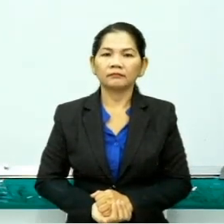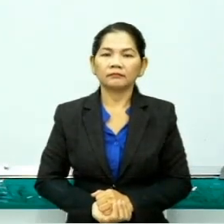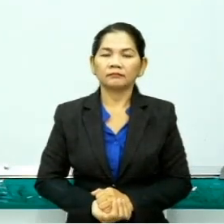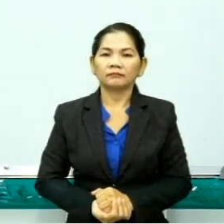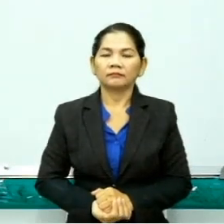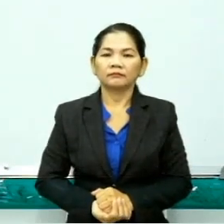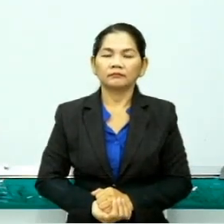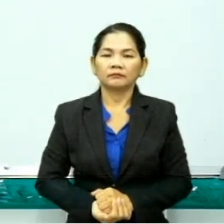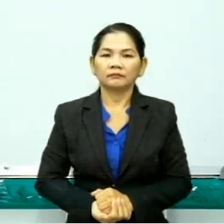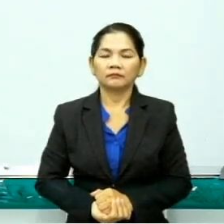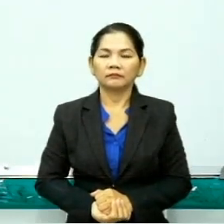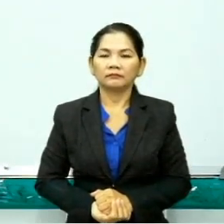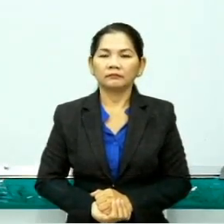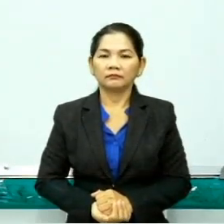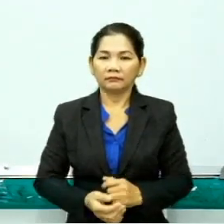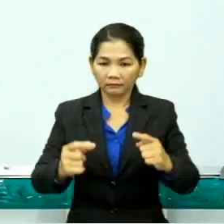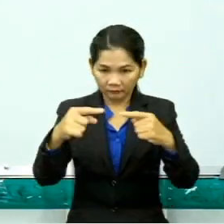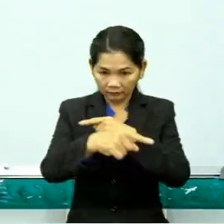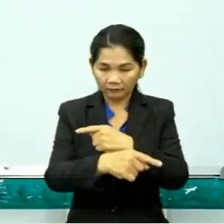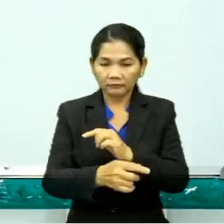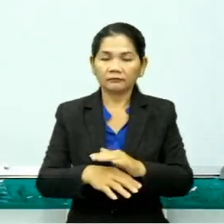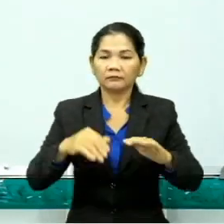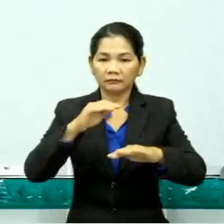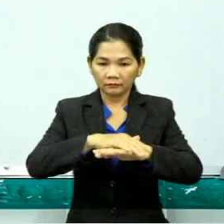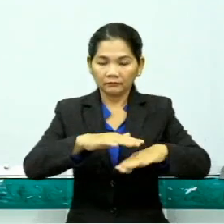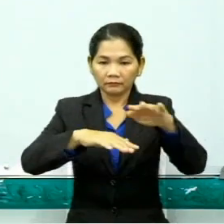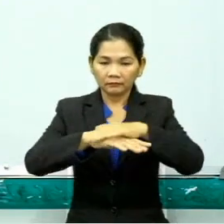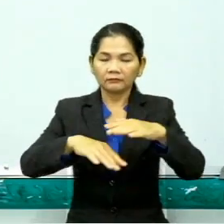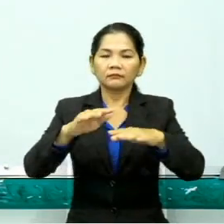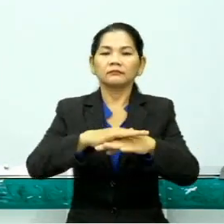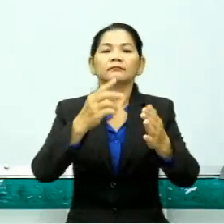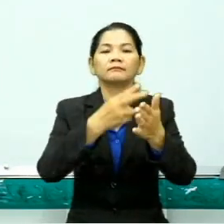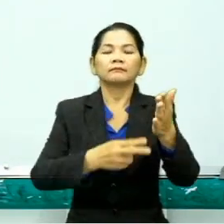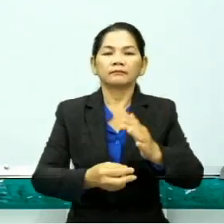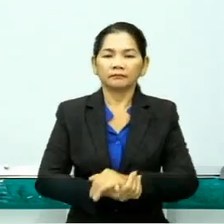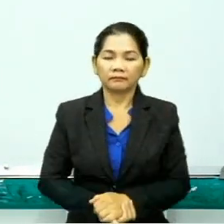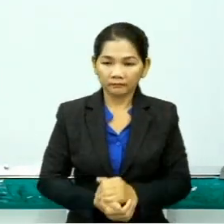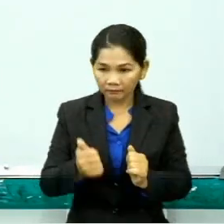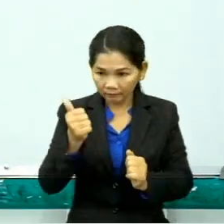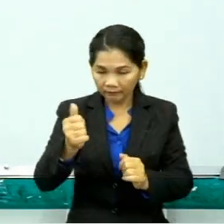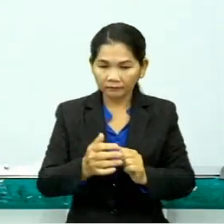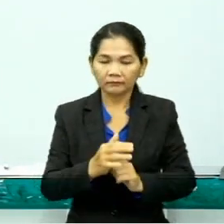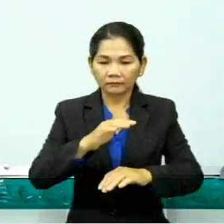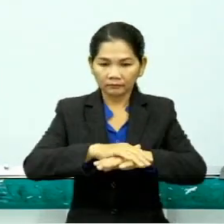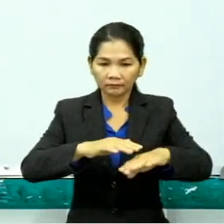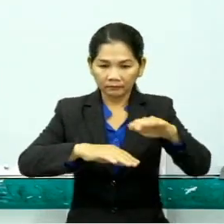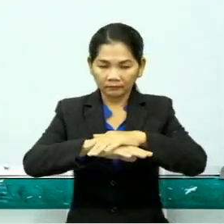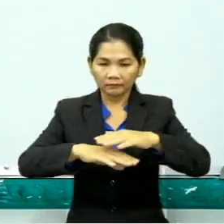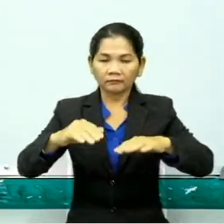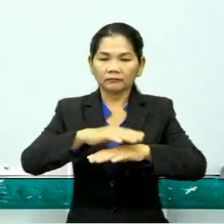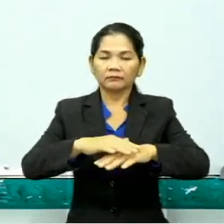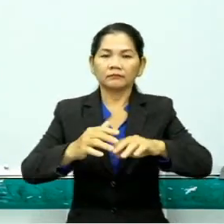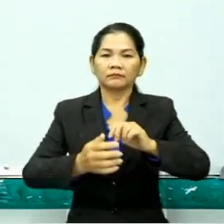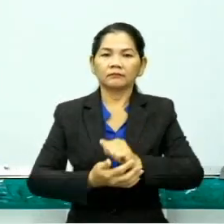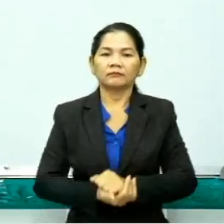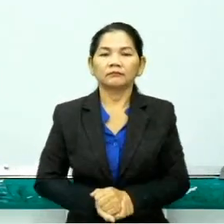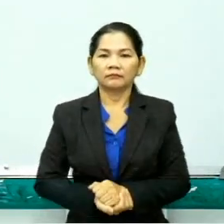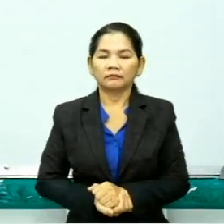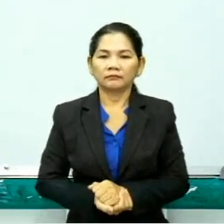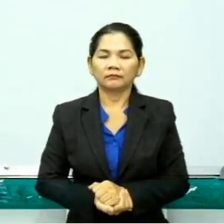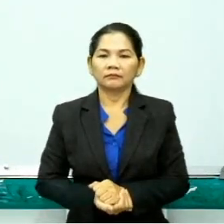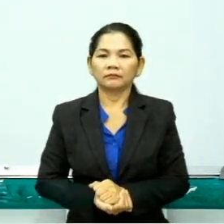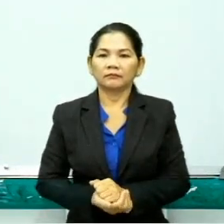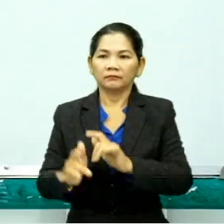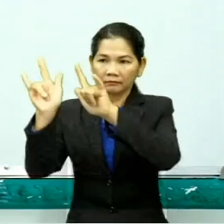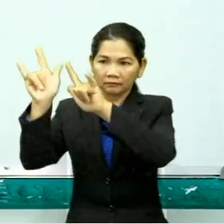bị sáng sáng nó ngọt ta chà vậy tớ chà là ổn á sáng sáng cứ tôi nắng cầm tịch